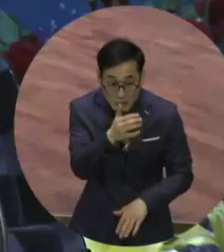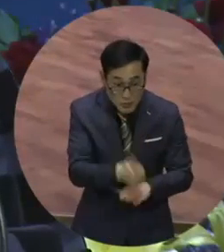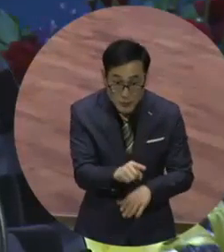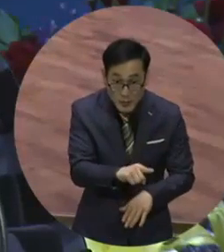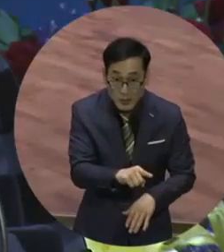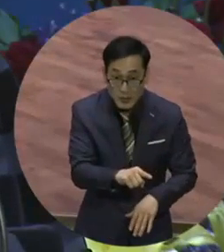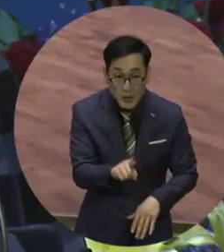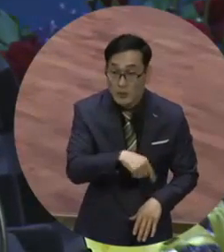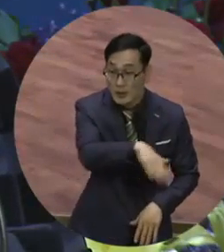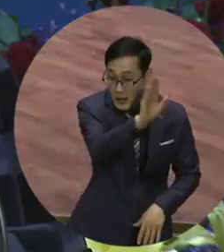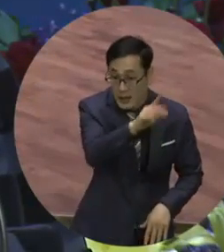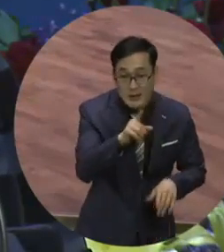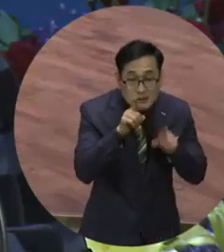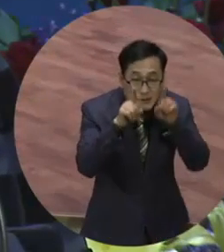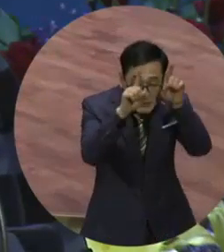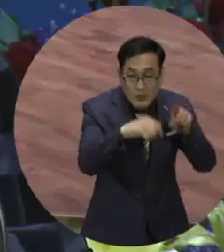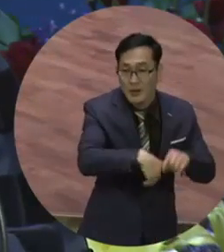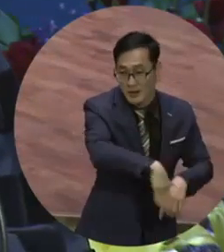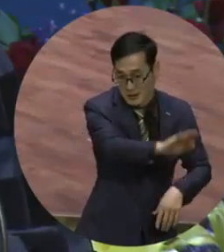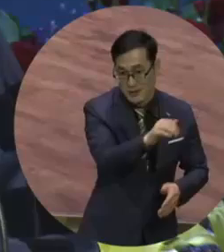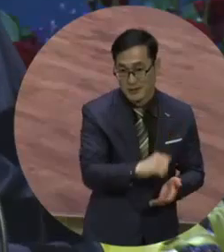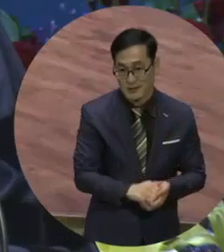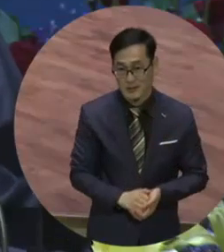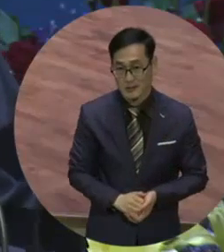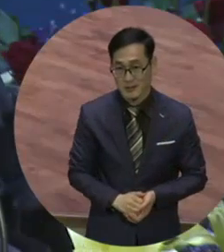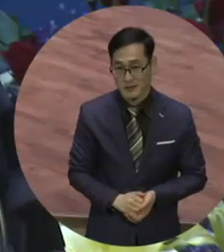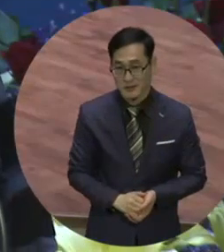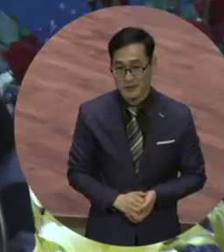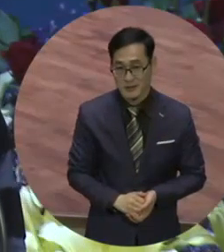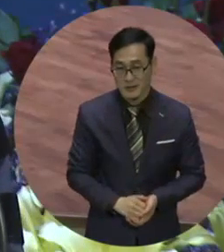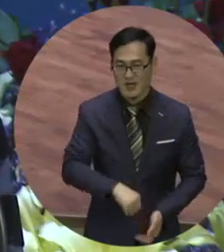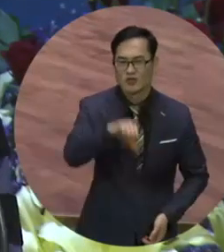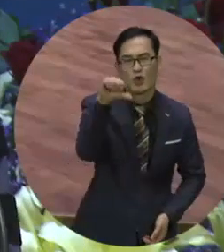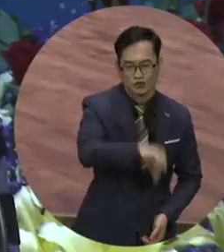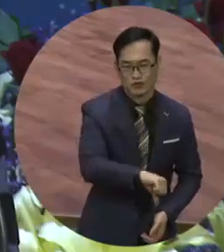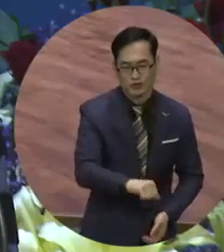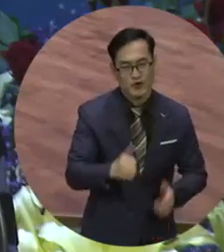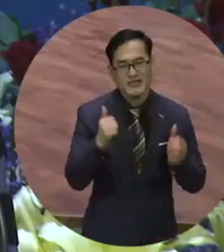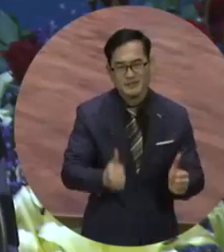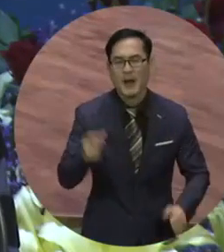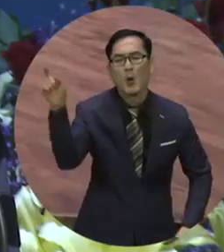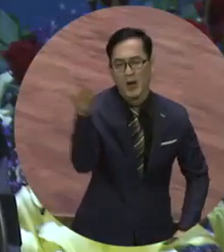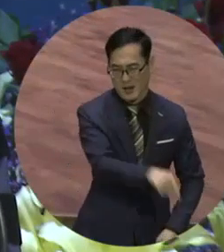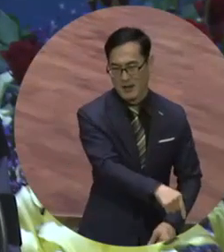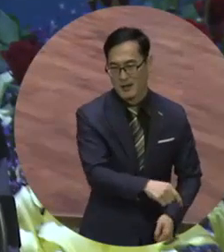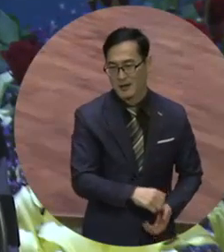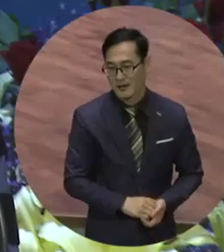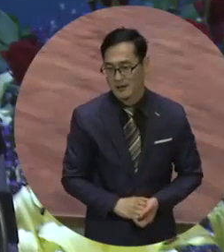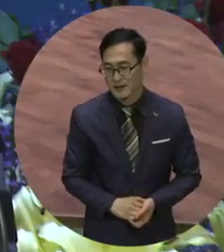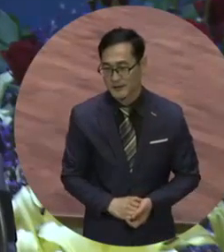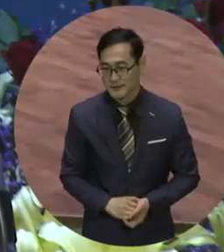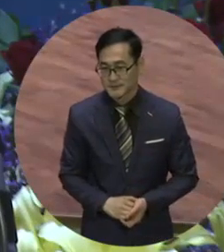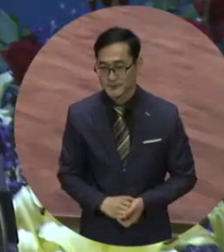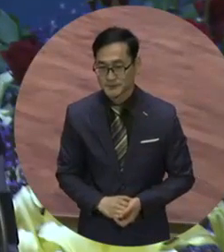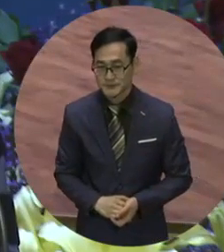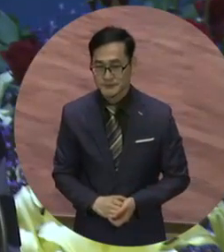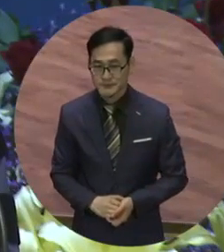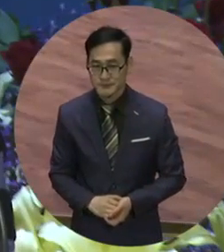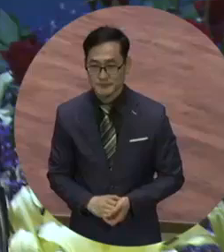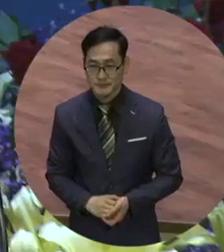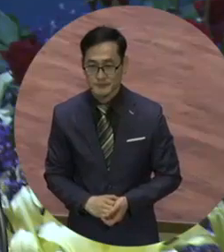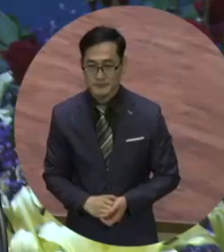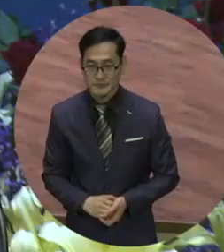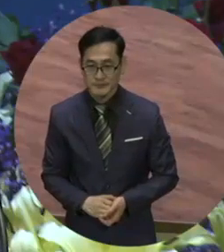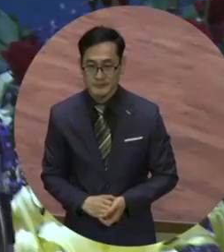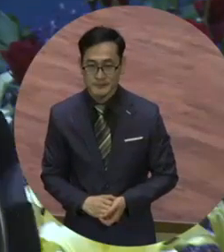육이에요. 그 사람은 심판입니다. 그러나 우리가 이런 심판에서 완전 자유함